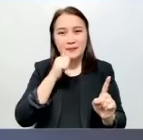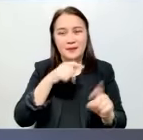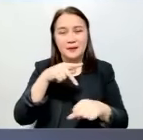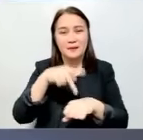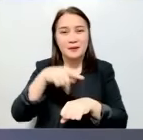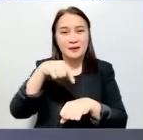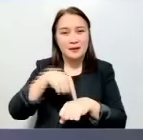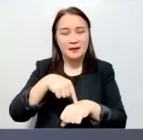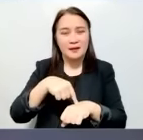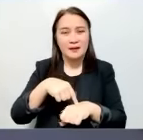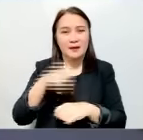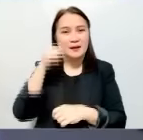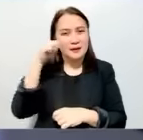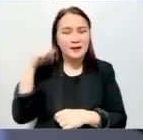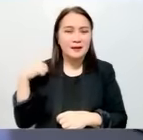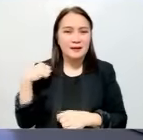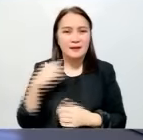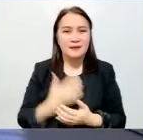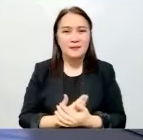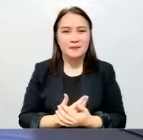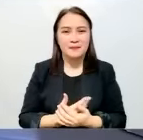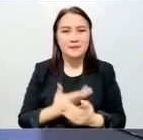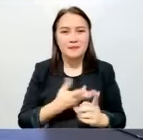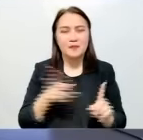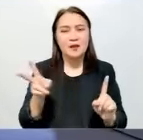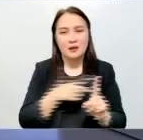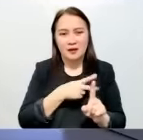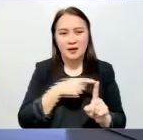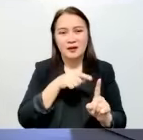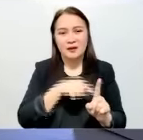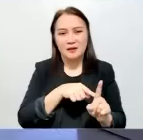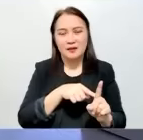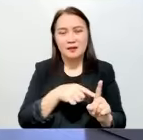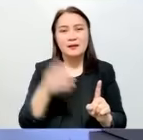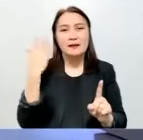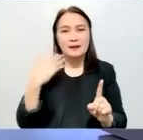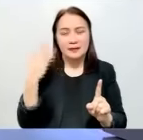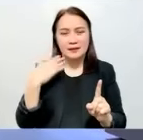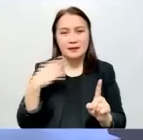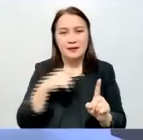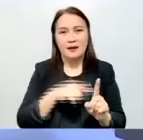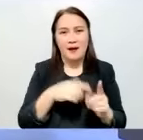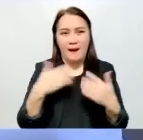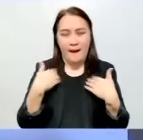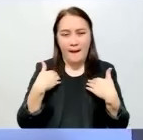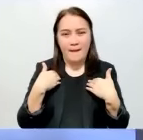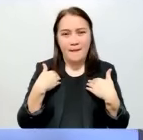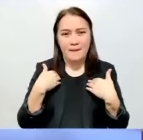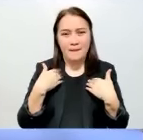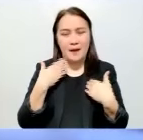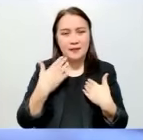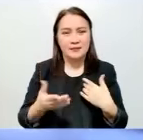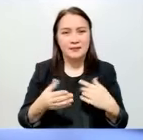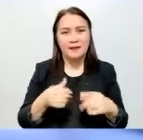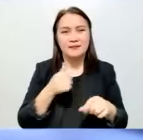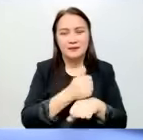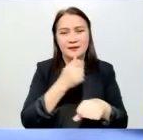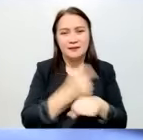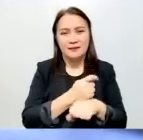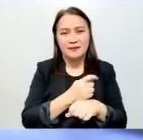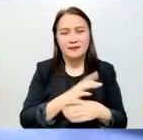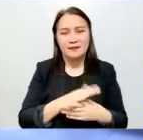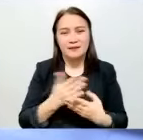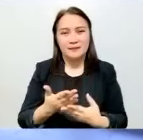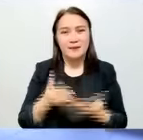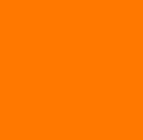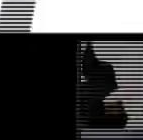Ang biktima sa brutal na pananambang, dati na raw nakatanggap ng mga death threat. Nasa frontline ng balita niya, si Dave